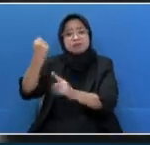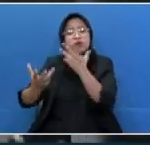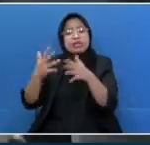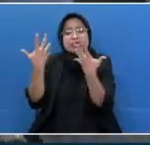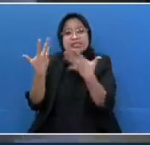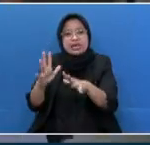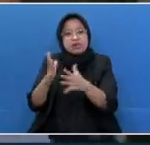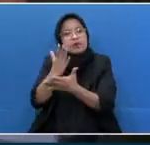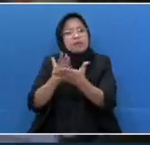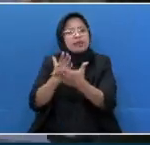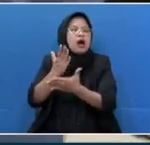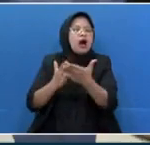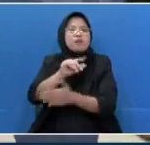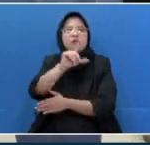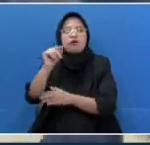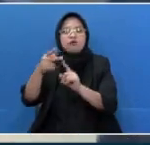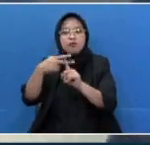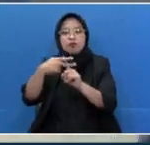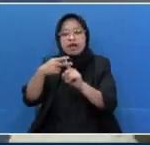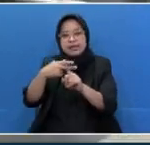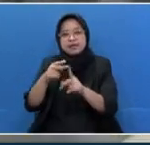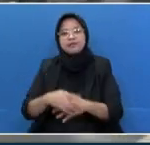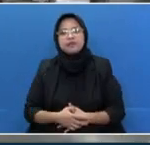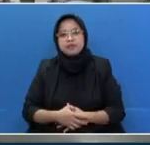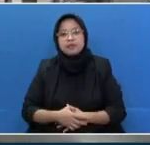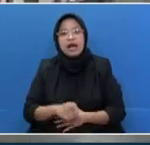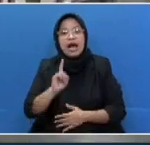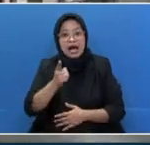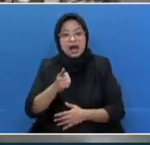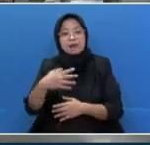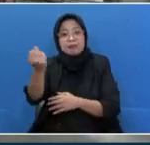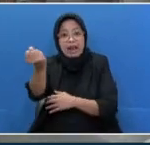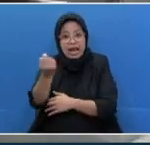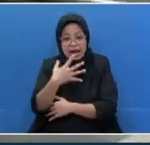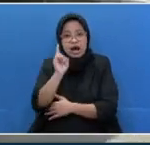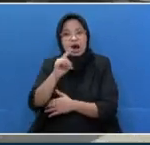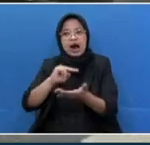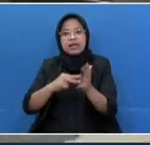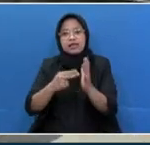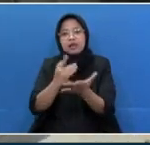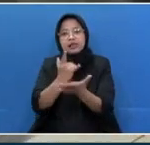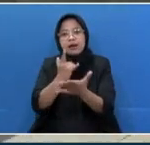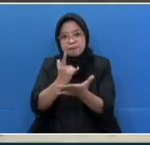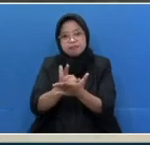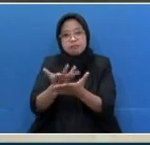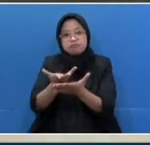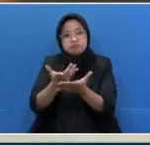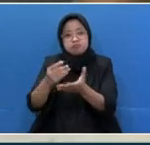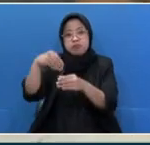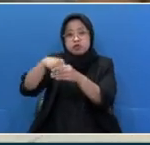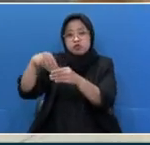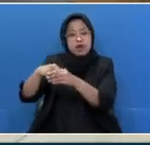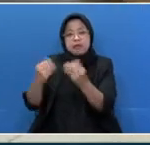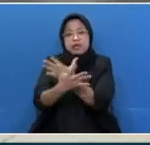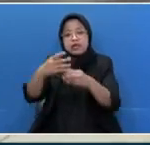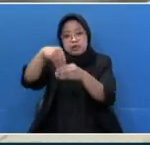rampung pada pertengahan bulan Februari mendatang juga menyebut pihaknya tetap menerima dan menyerap aspirasi dari